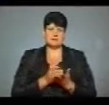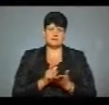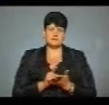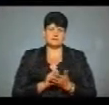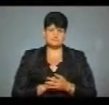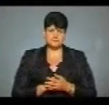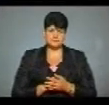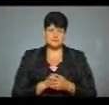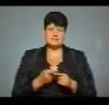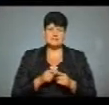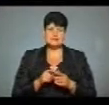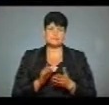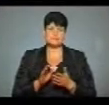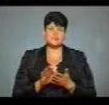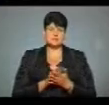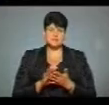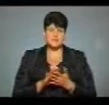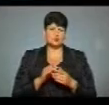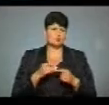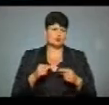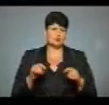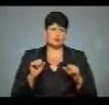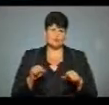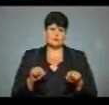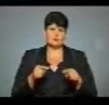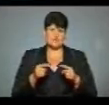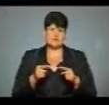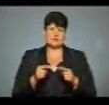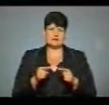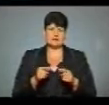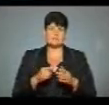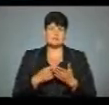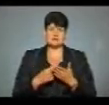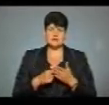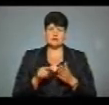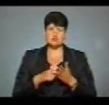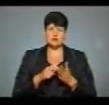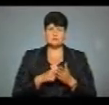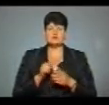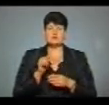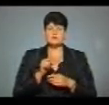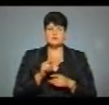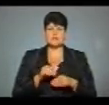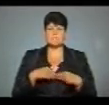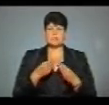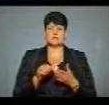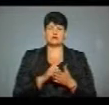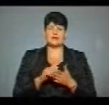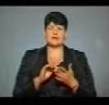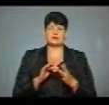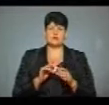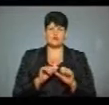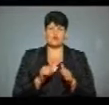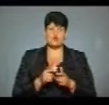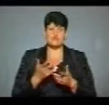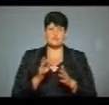Цей сервіс безкоштовний. Будь-хто може створити і підтвердити сторінку на порталі Пенсійного фонду, щоб звідти подати документи в електронній формі або